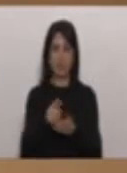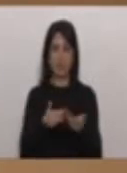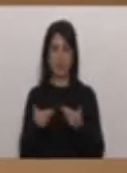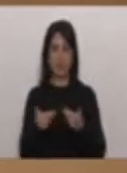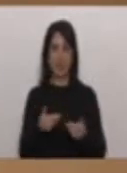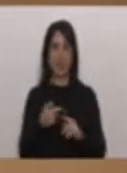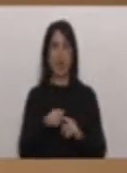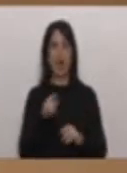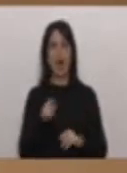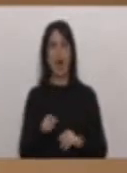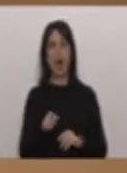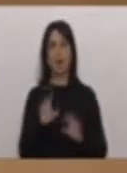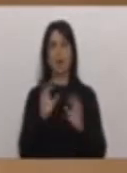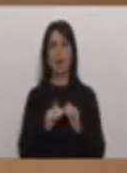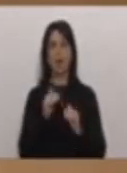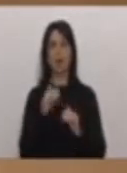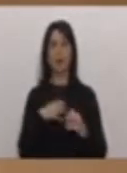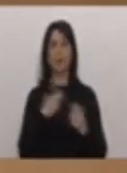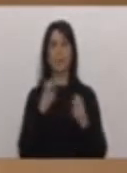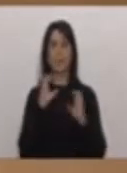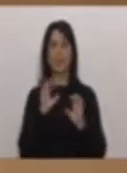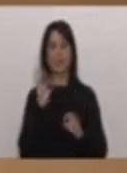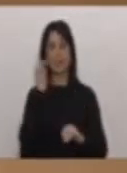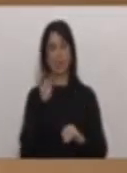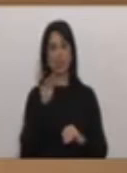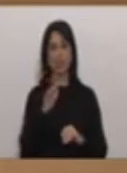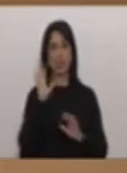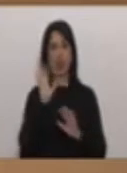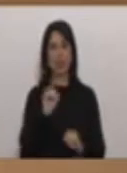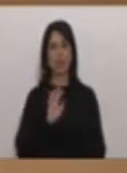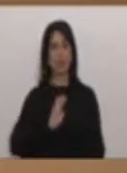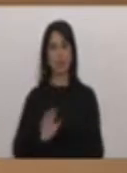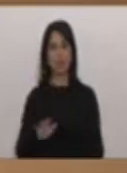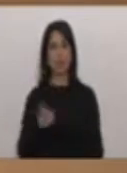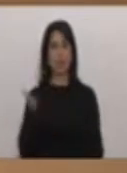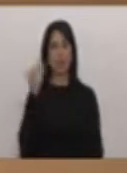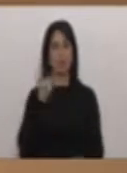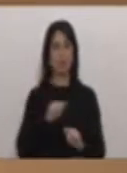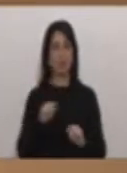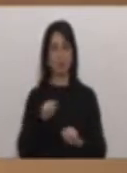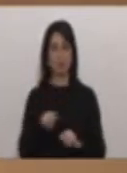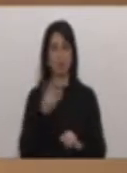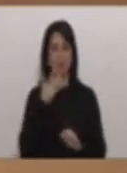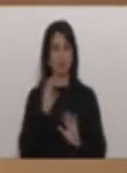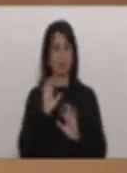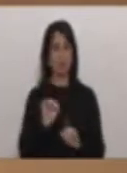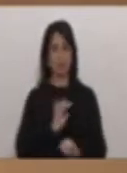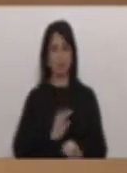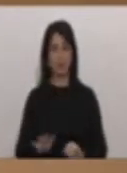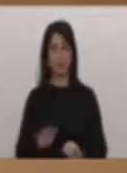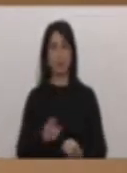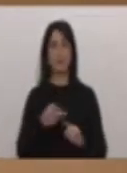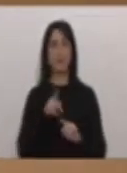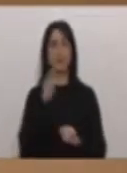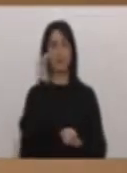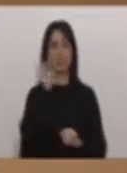ამ კონსტიტუციას ძირითად კანონს შეგახსენებთ, რომ მხარი არ დაუჭირა მაშინდელმა ოპოზიციამ, ნაციონალურმა მოძრაობამ. იმასაც